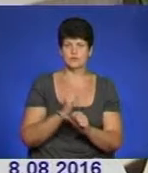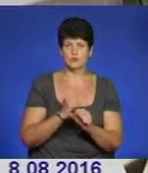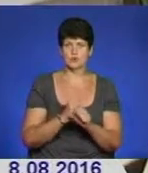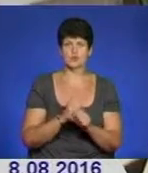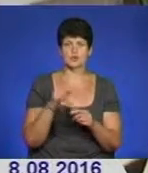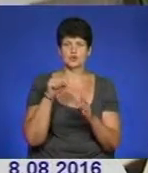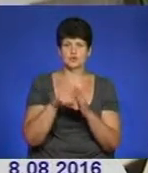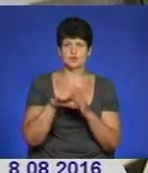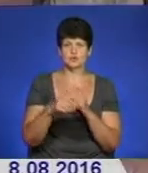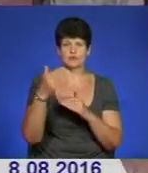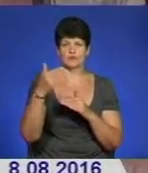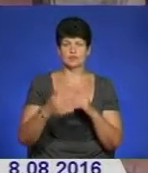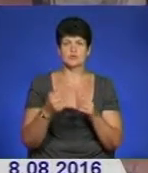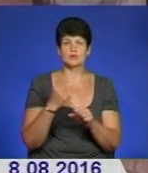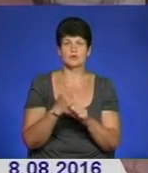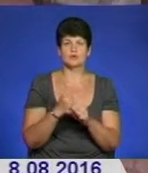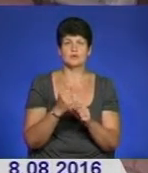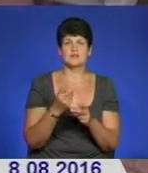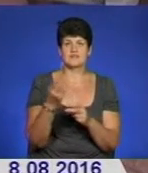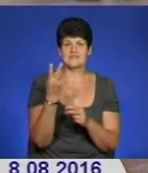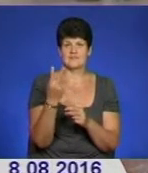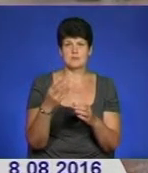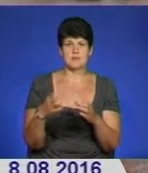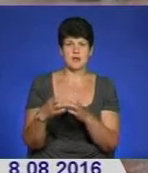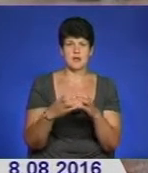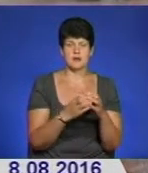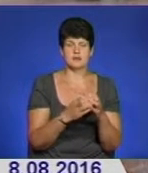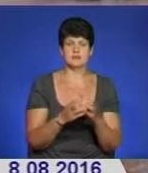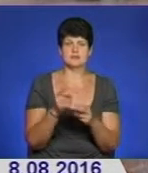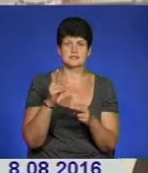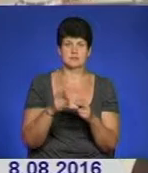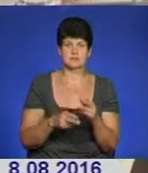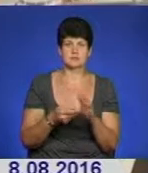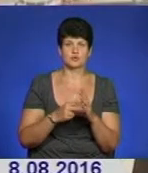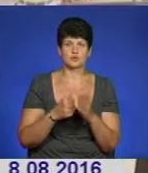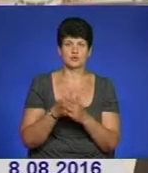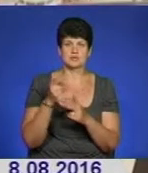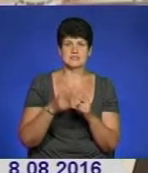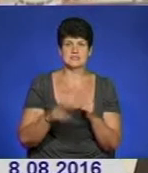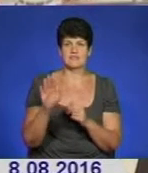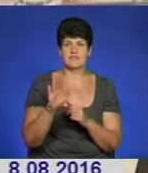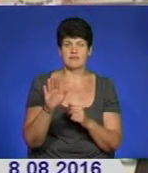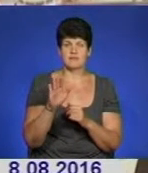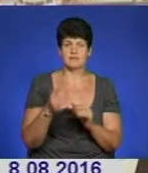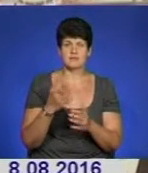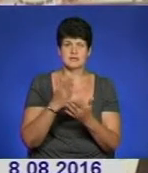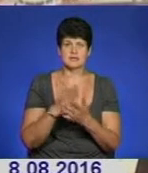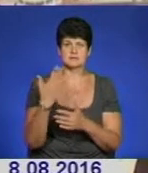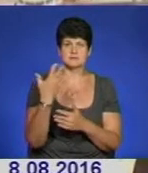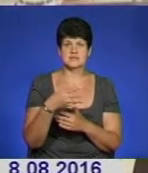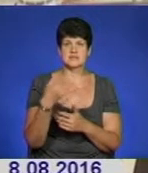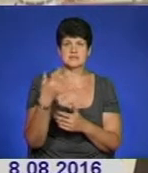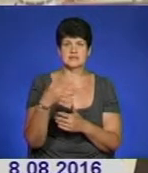внутрішні роботи проводять паралельно дві бригади. Завершити планують до кінця вересня. Ми перебуваємо на одному з 54 об'єктів